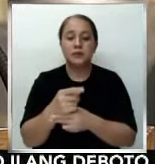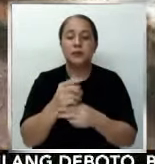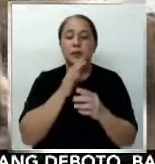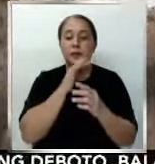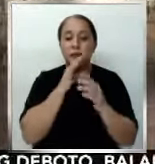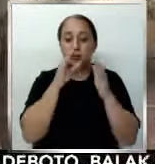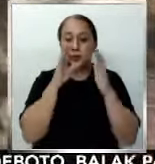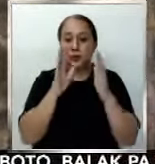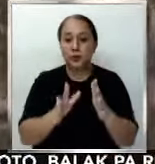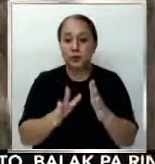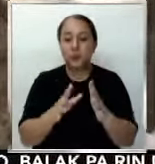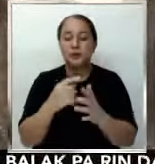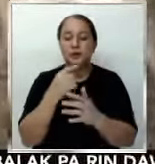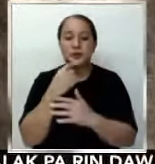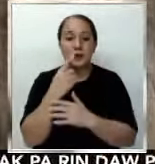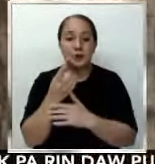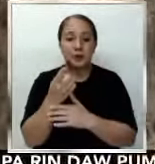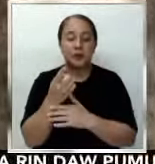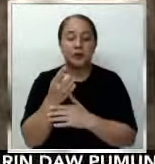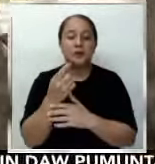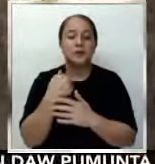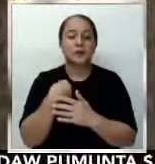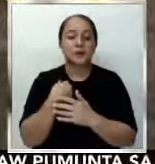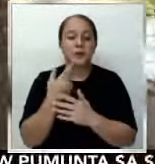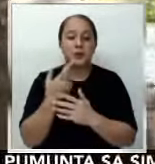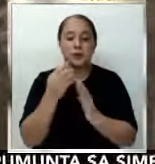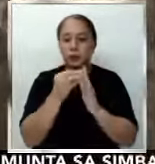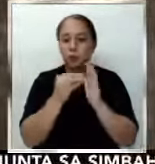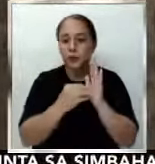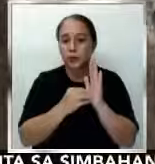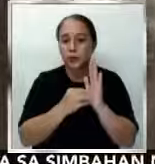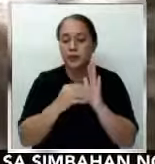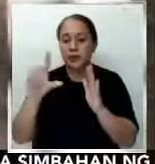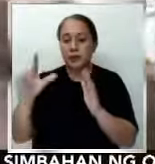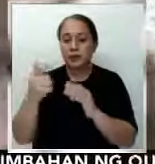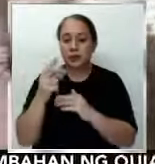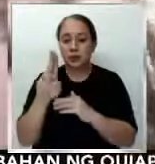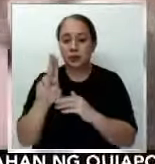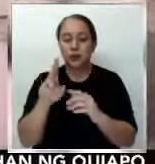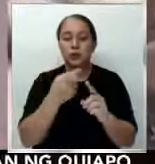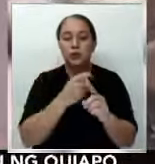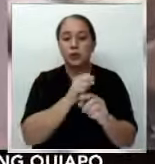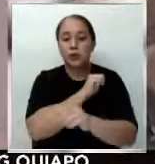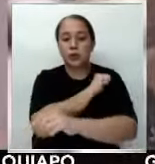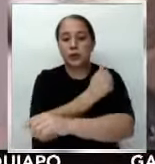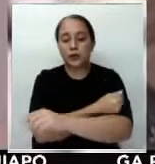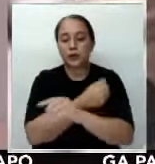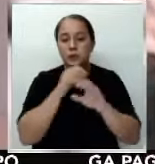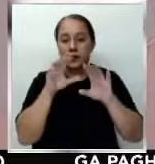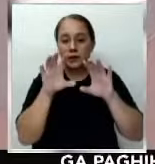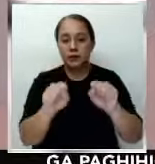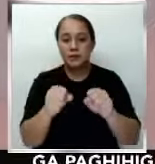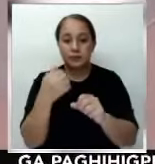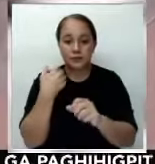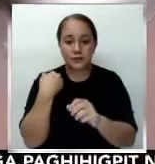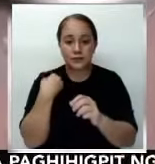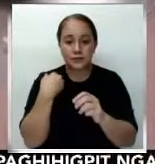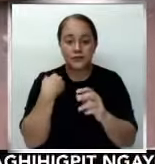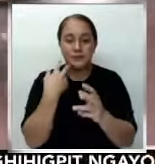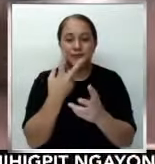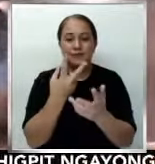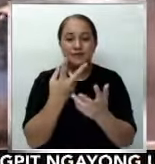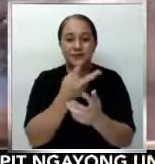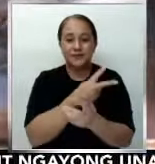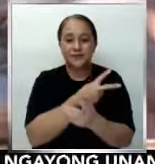Nograles, ang ilalabas sa ordinansa ng mga lokal na pamahalaan ang panggagalingan ng kapangyarihang mga aresto ng mga hindi bakunadong magpupumilit lumabas ang